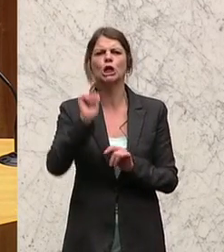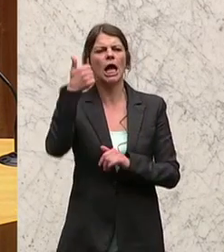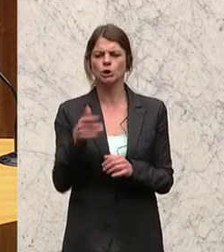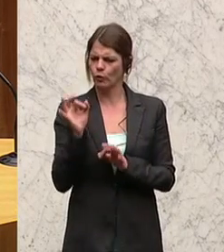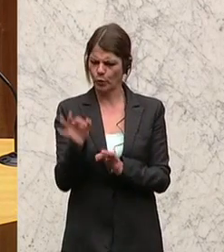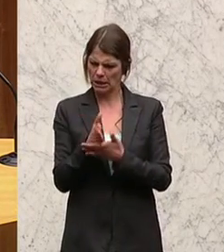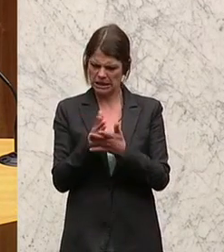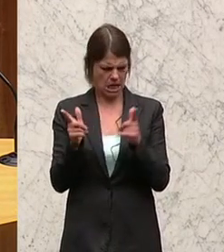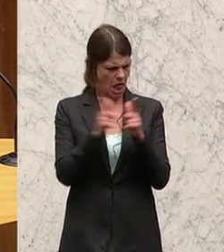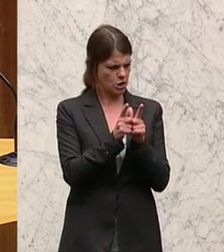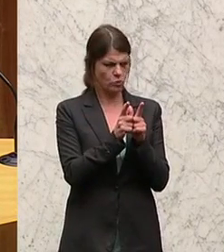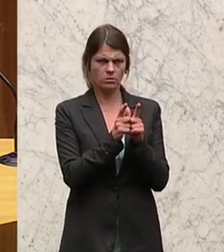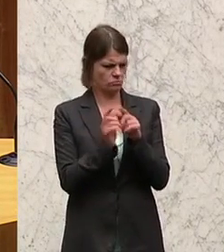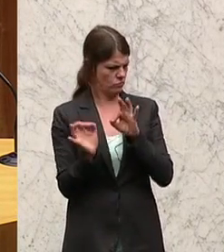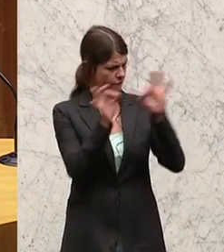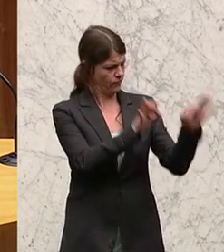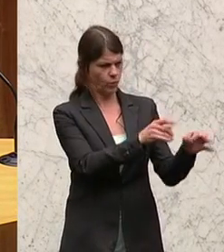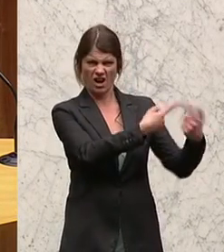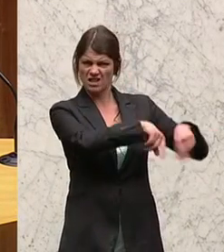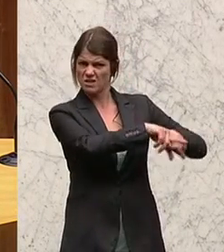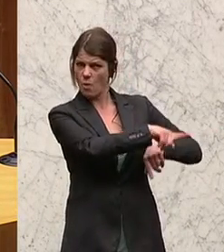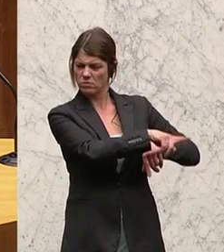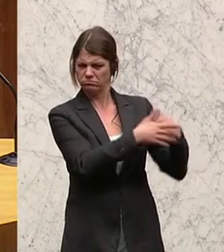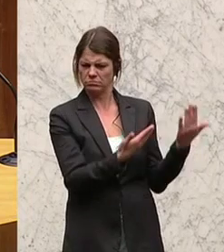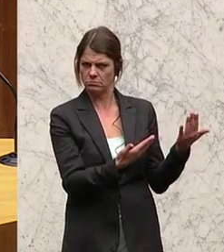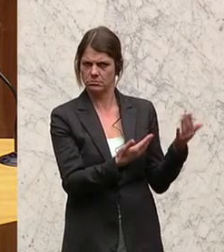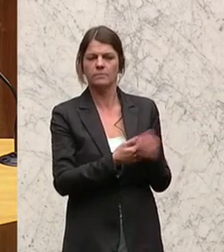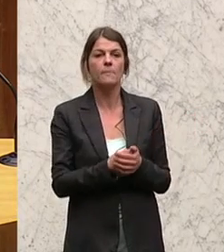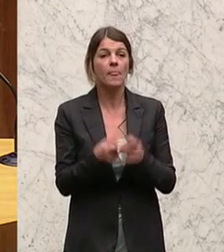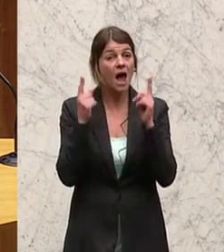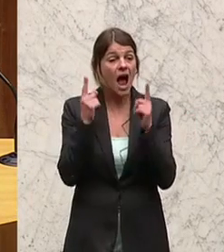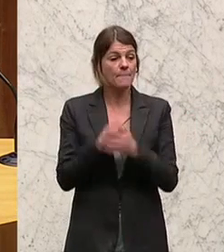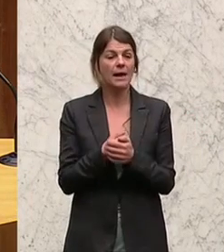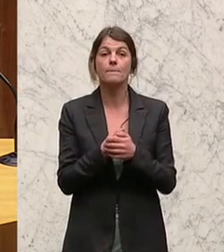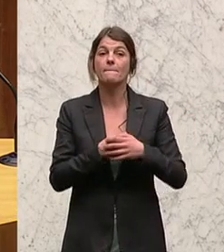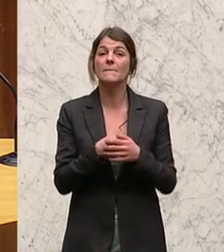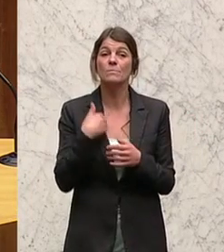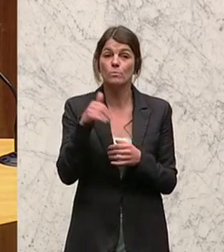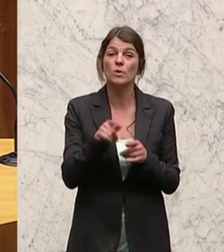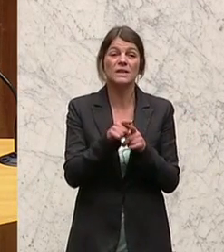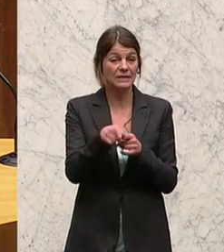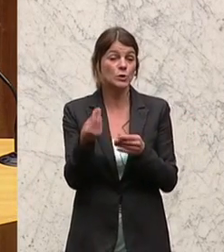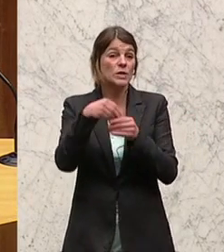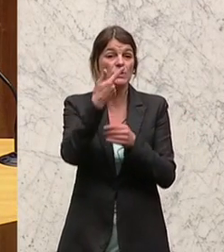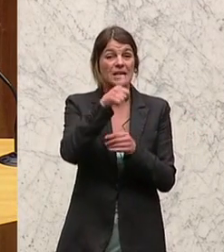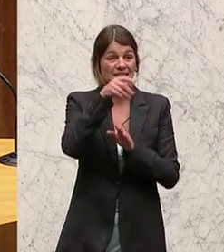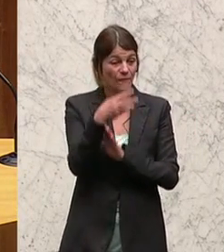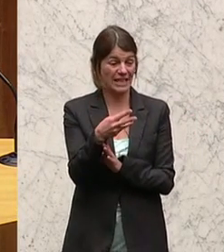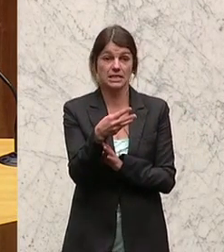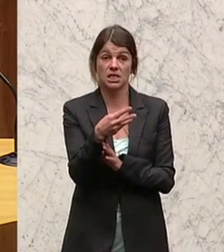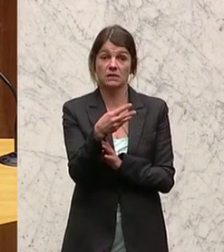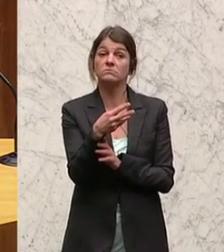für Dienstleistungen anderer Ressorts. Da muss man dann allerdings auch diese zusätzlichen 246 fürs nächste